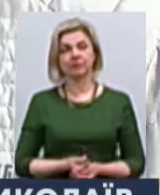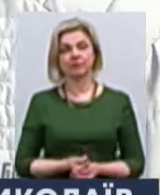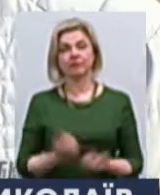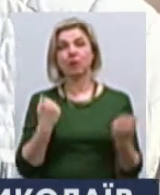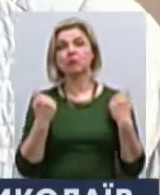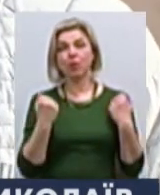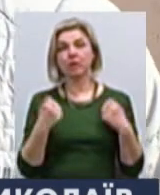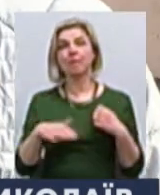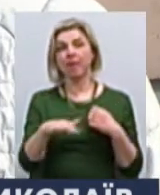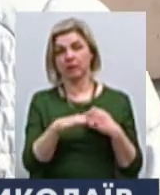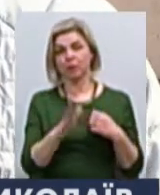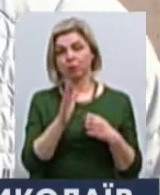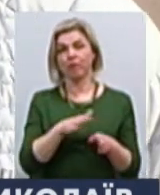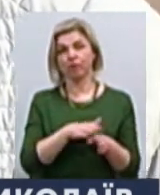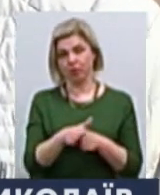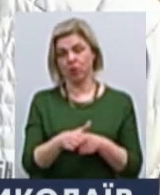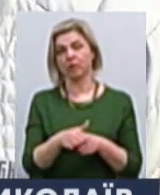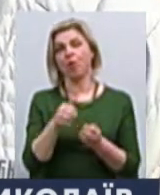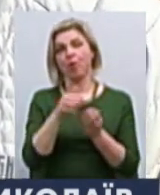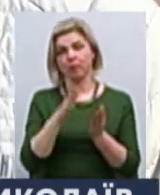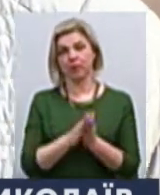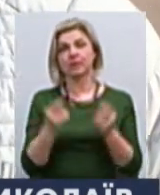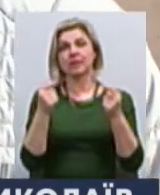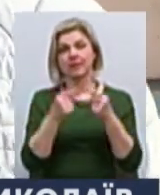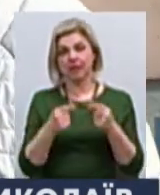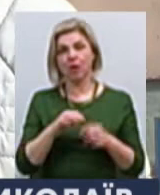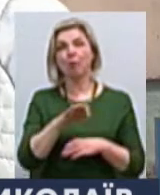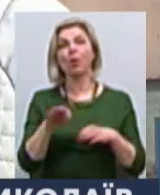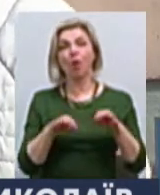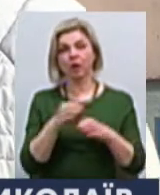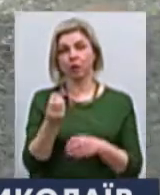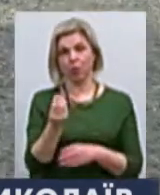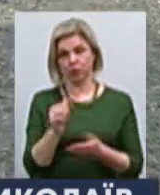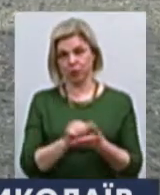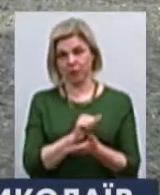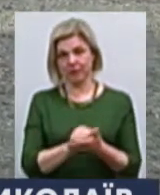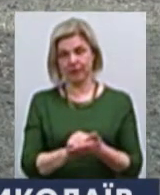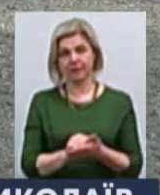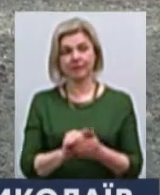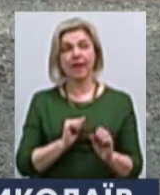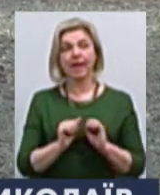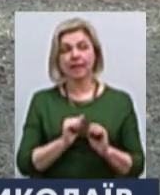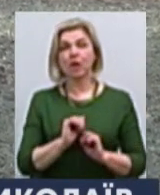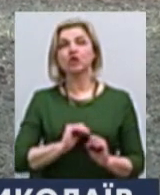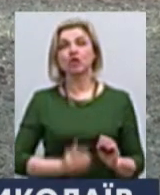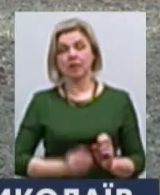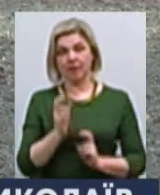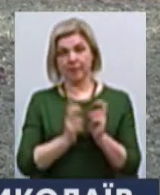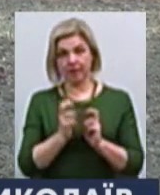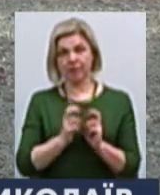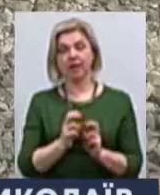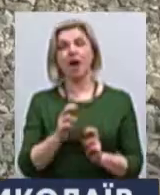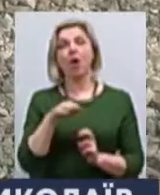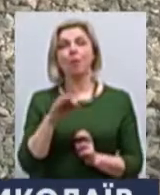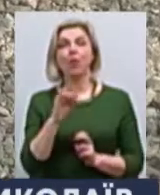спортивний майданчик буде виконано в повному обсязі згідно проєктно-кошторисної документації. Керівник приватного підприємства «Моноліт Будсервіс»,